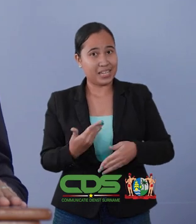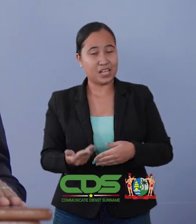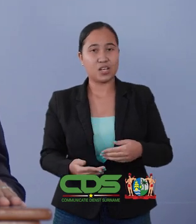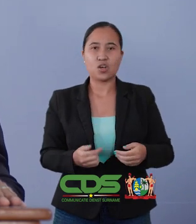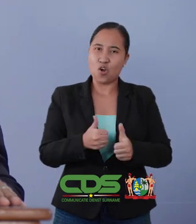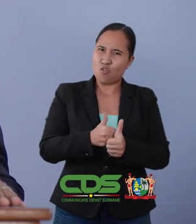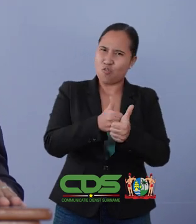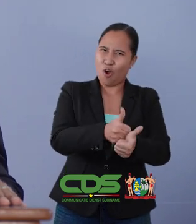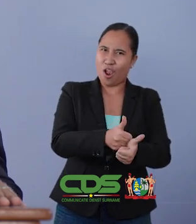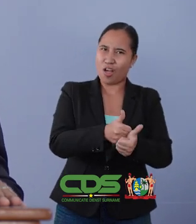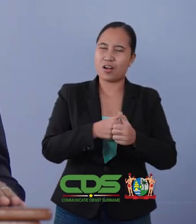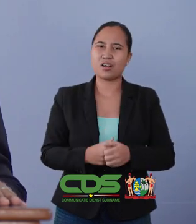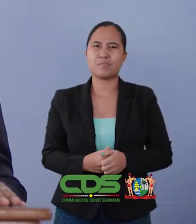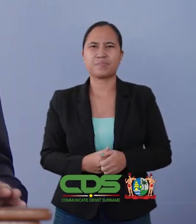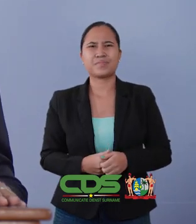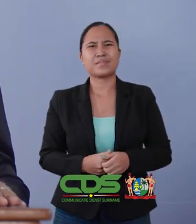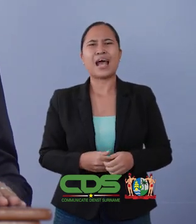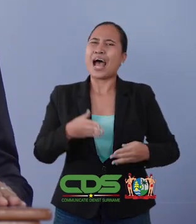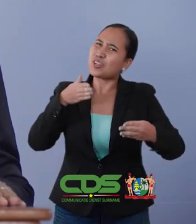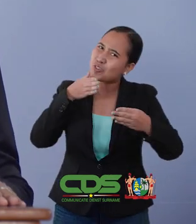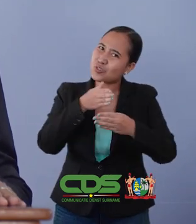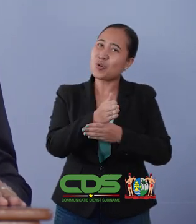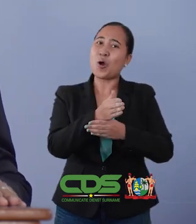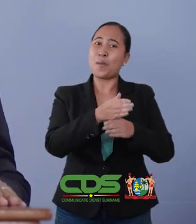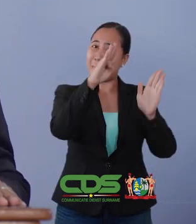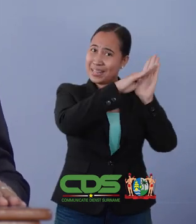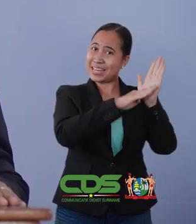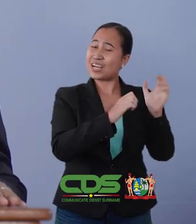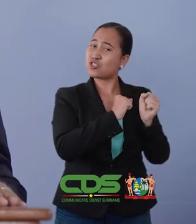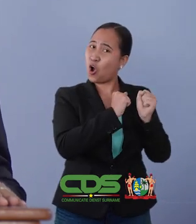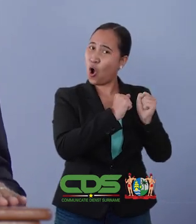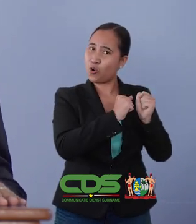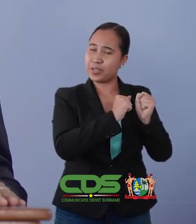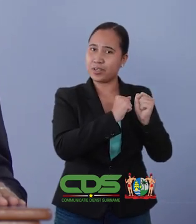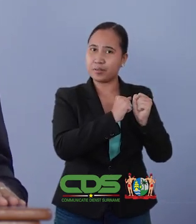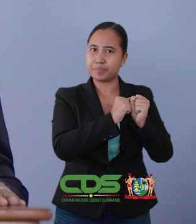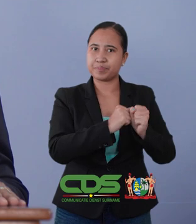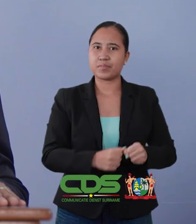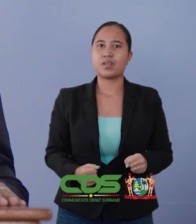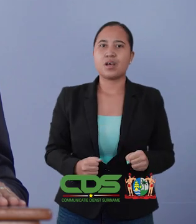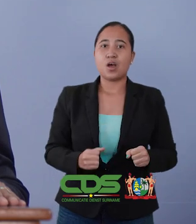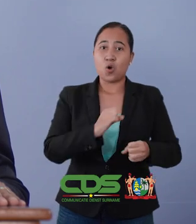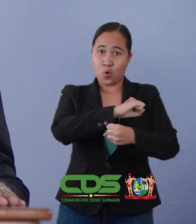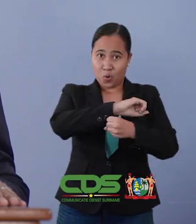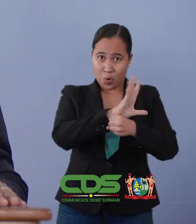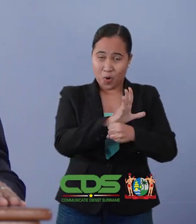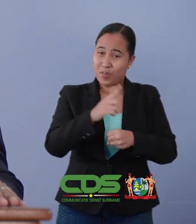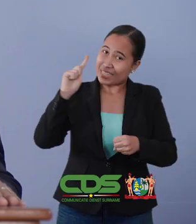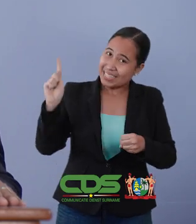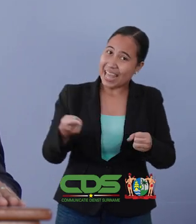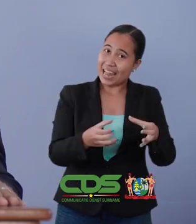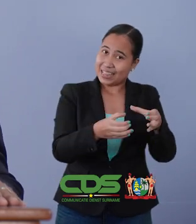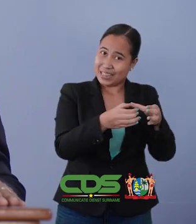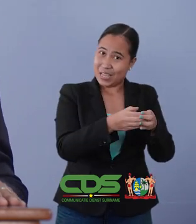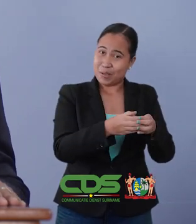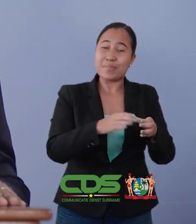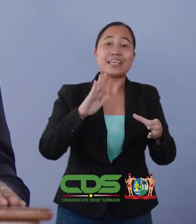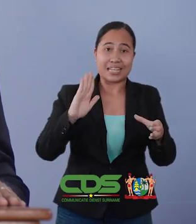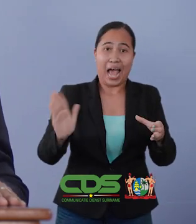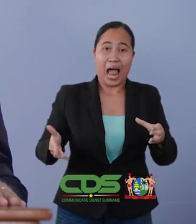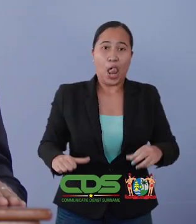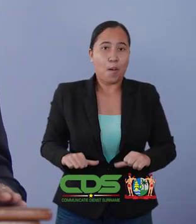volgen. Blijft u zich aan de regels houden. Het COVID-19 Quick Response Team is inmiddels